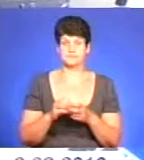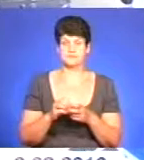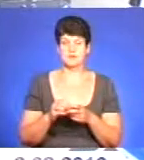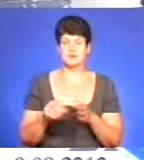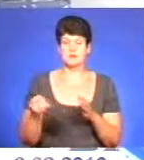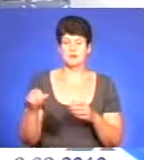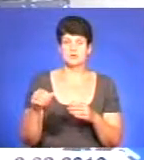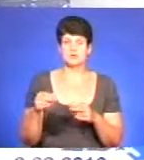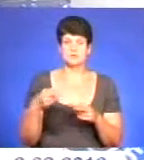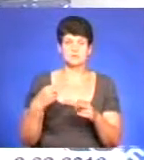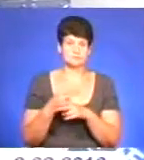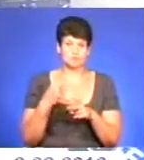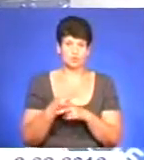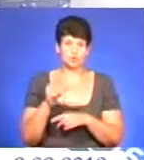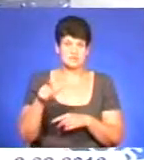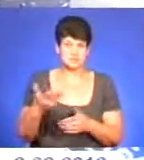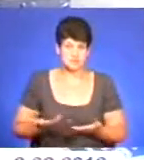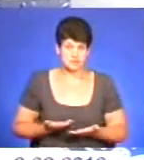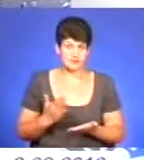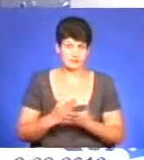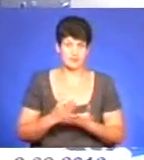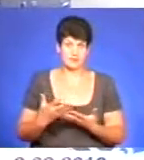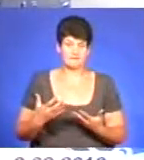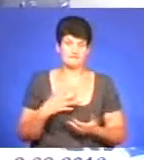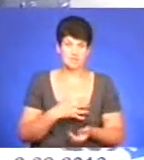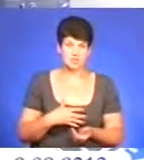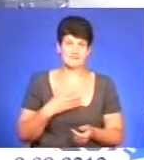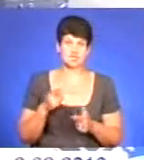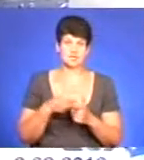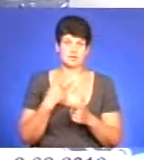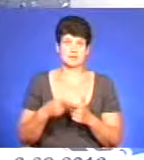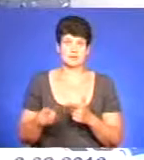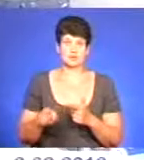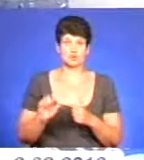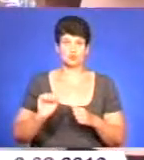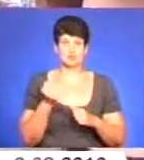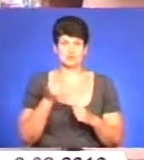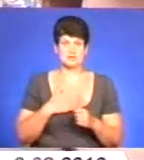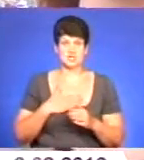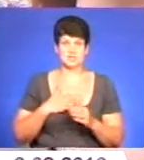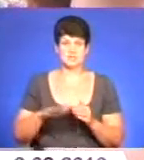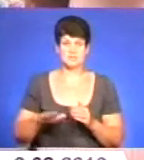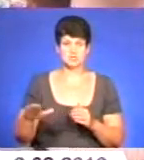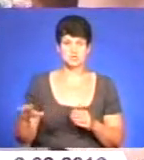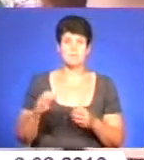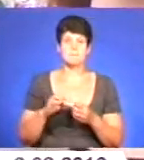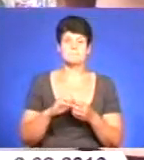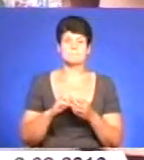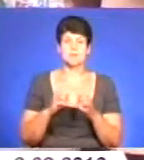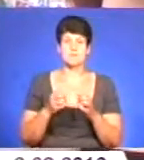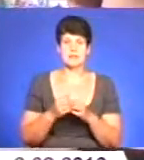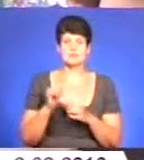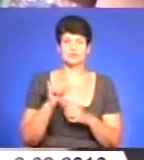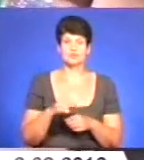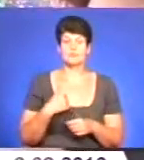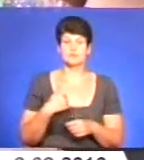людське життя і людське здоров'я, воно набагато важливіше, ніж друзів наших менш. Проблема то, що мене один собака чуть